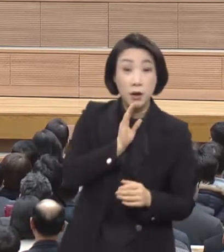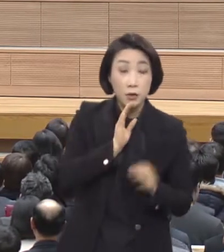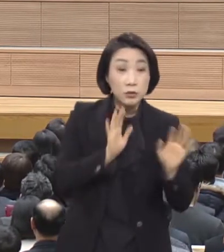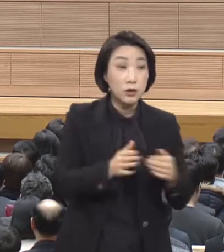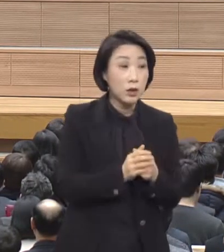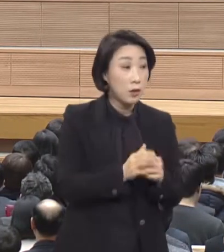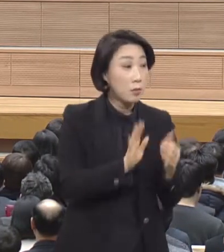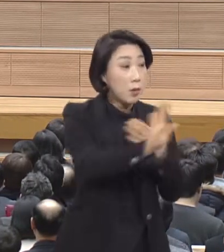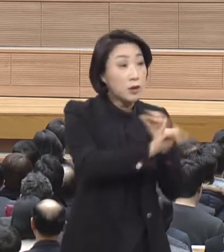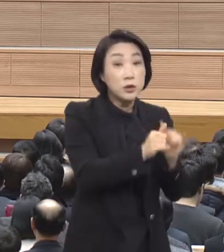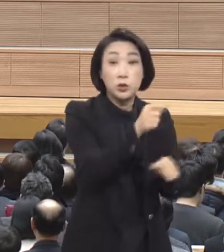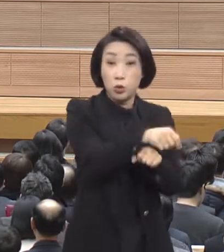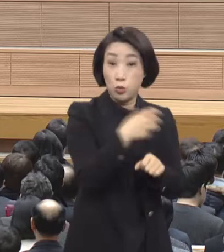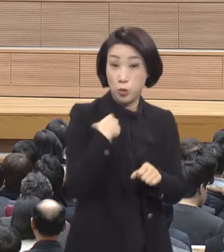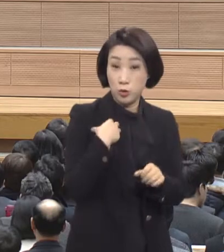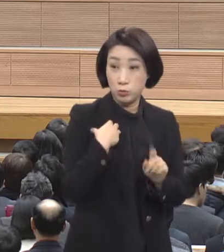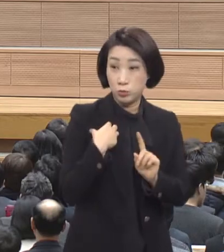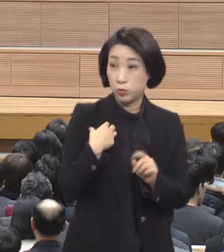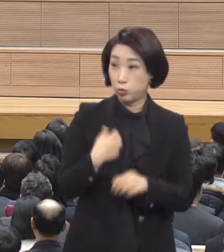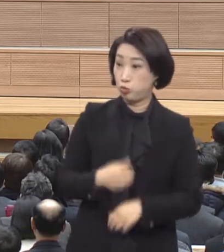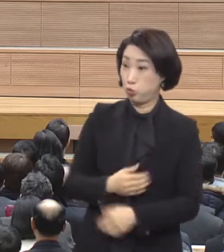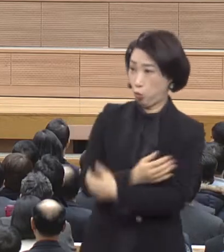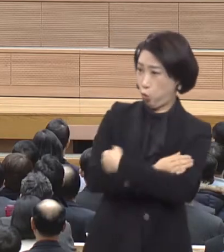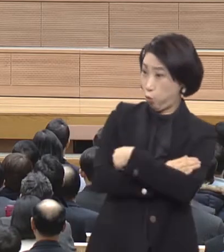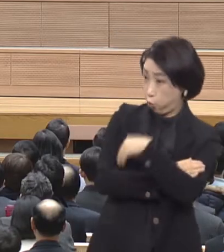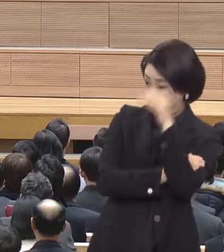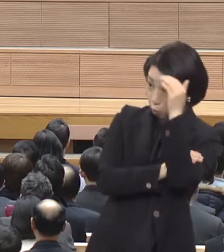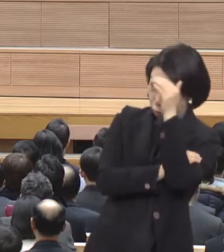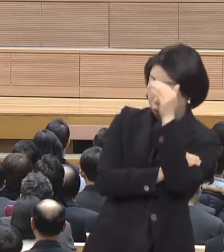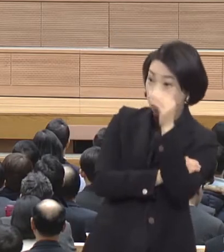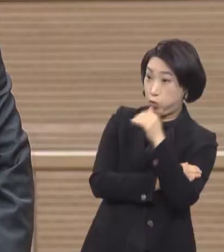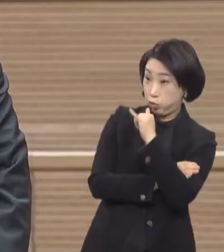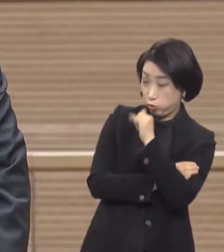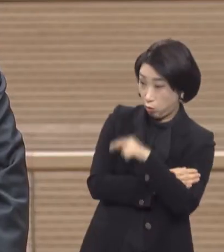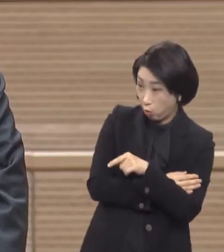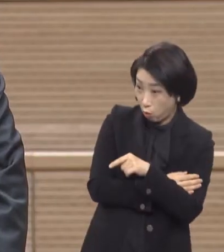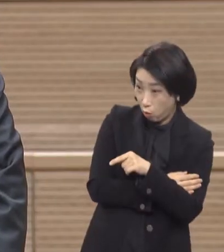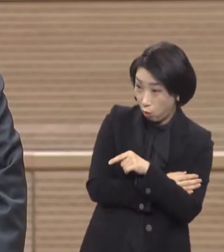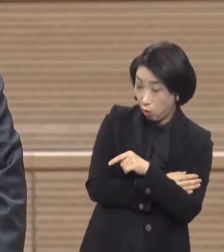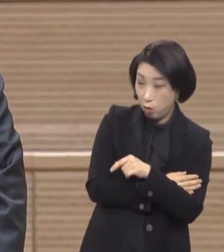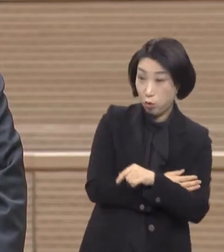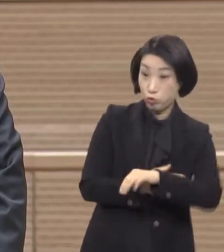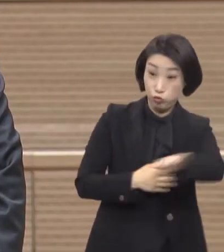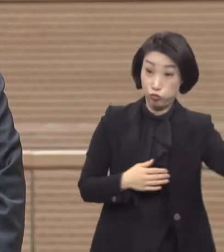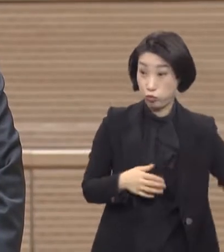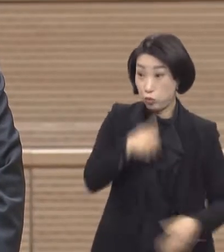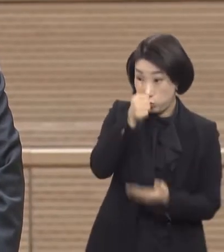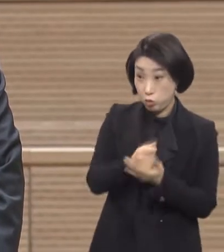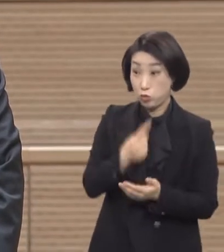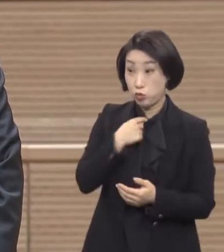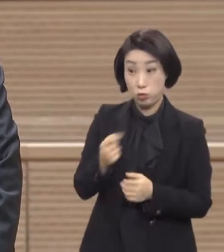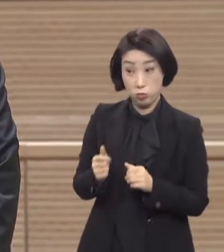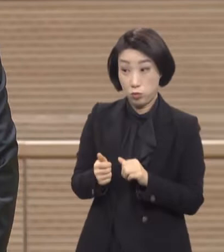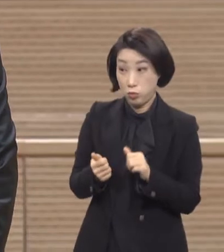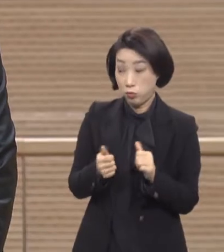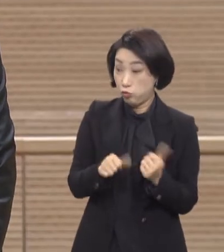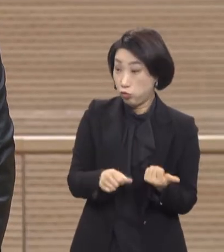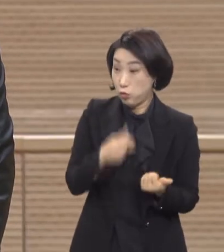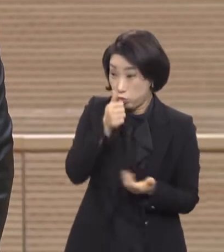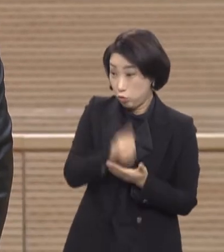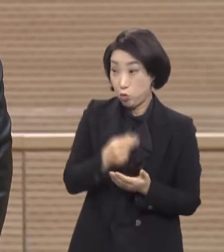바리새인과 서기관들은 구경이야. 우리 지금 죽을 죄가 없다. 그러니까